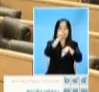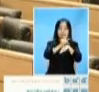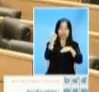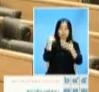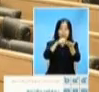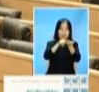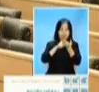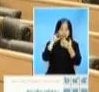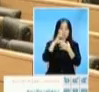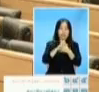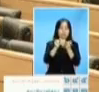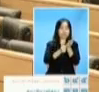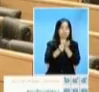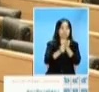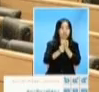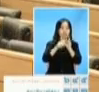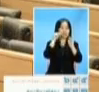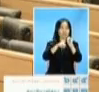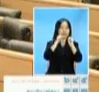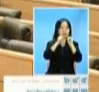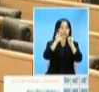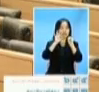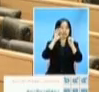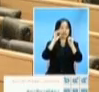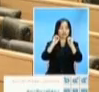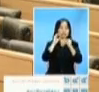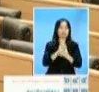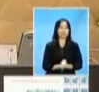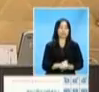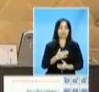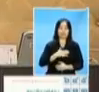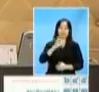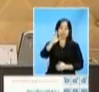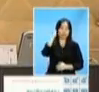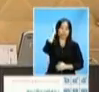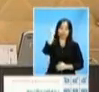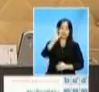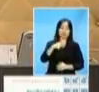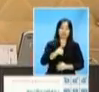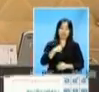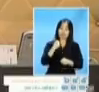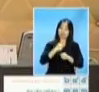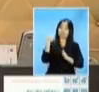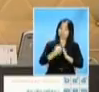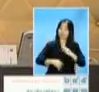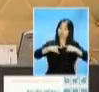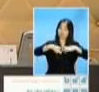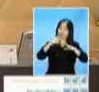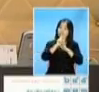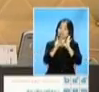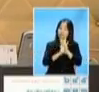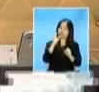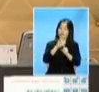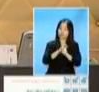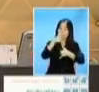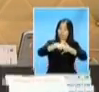ของการแก้ไขมาตรา190อย่างเงี้ย เอาท่านบุญยอดท่านบุญยอดฮะท่านไม่ต้องอภิปรายนะท่านบอกว่าผมทำหน้าที่ขัดข้อบังคับประชุมหรือไม่เหมาะสมยังไง